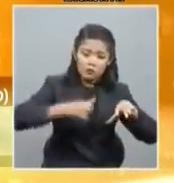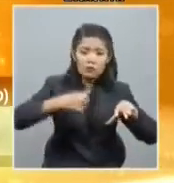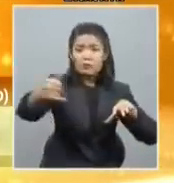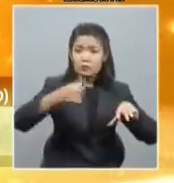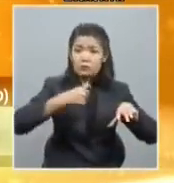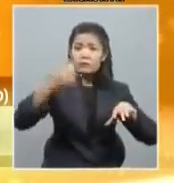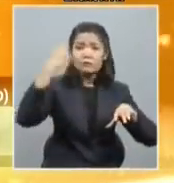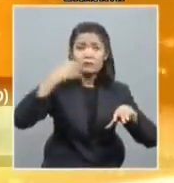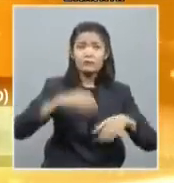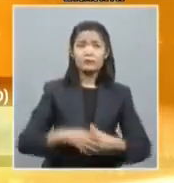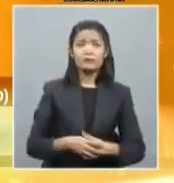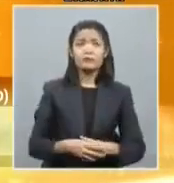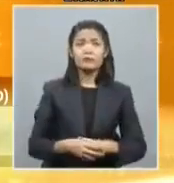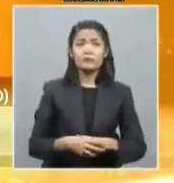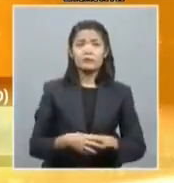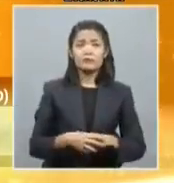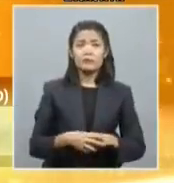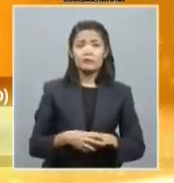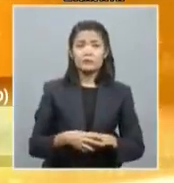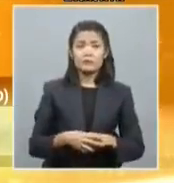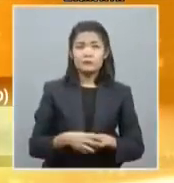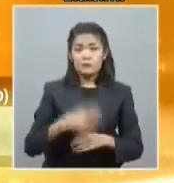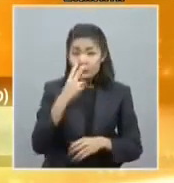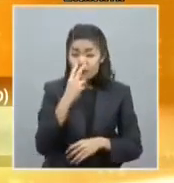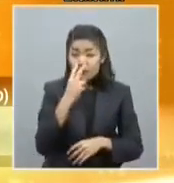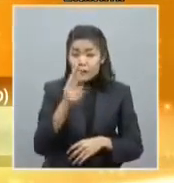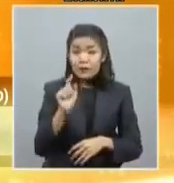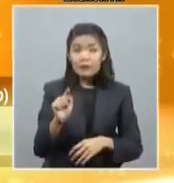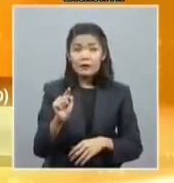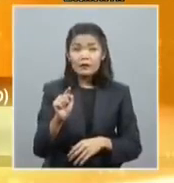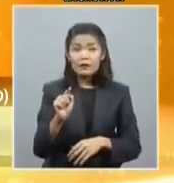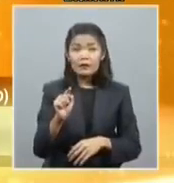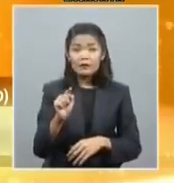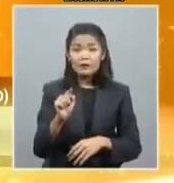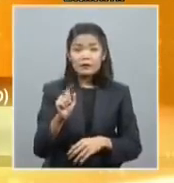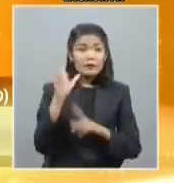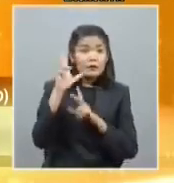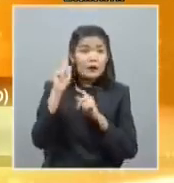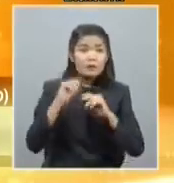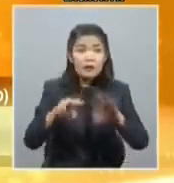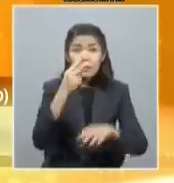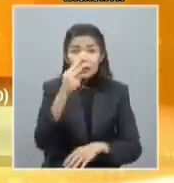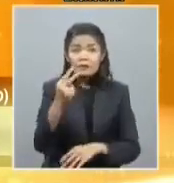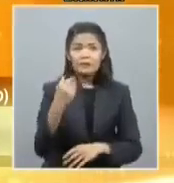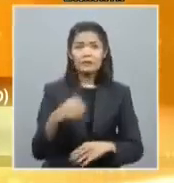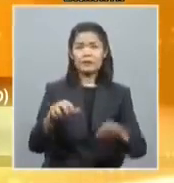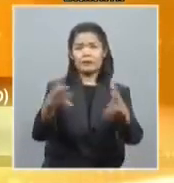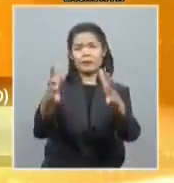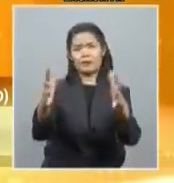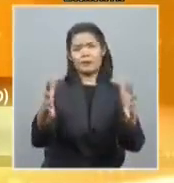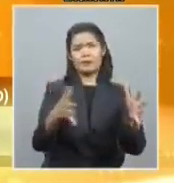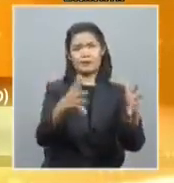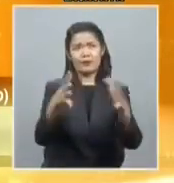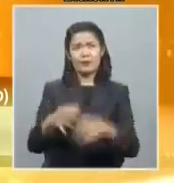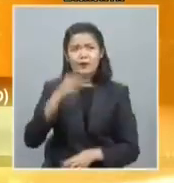รงนั้นนะครับ แล้วเราเห็นมีการกระทำแบบที่ข่าวเขาอย่างนั้นไหม ไม่มี น้ำพึ่ง5ข